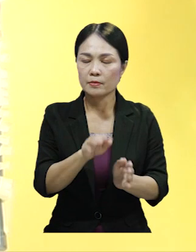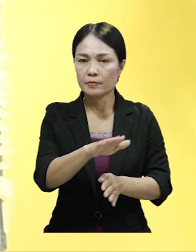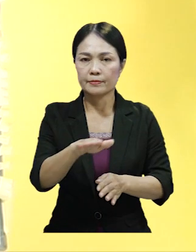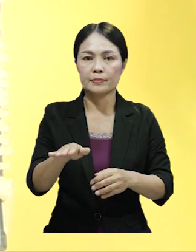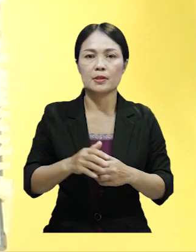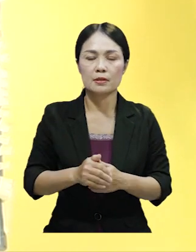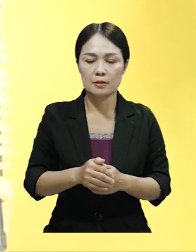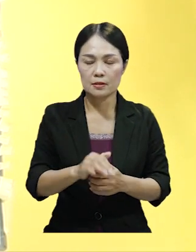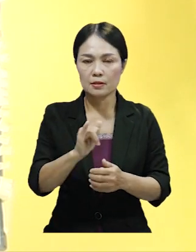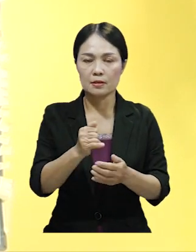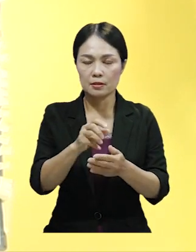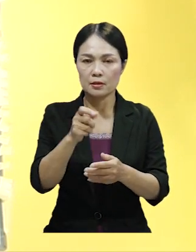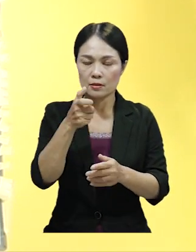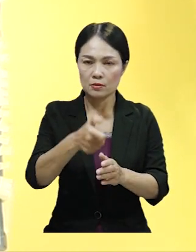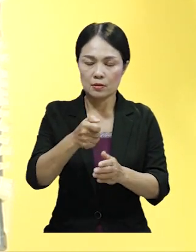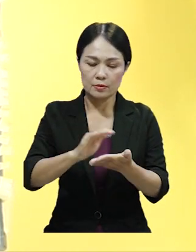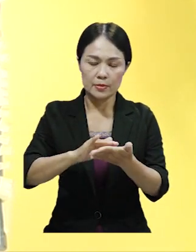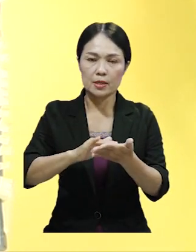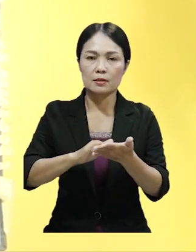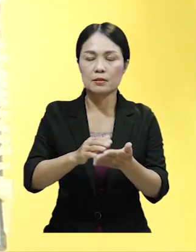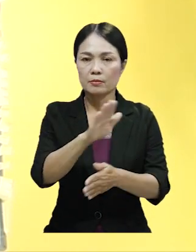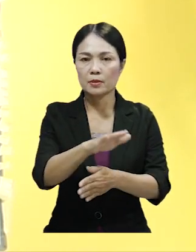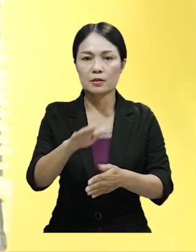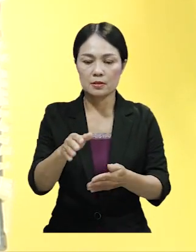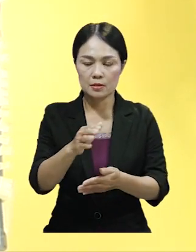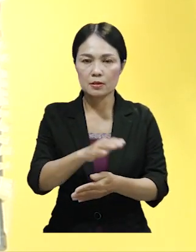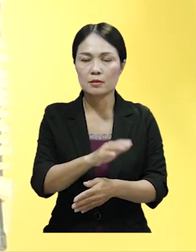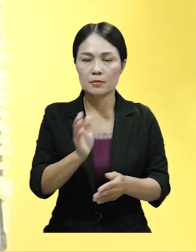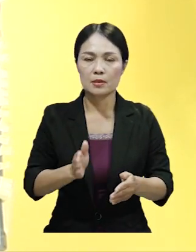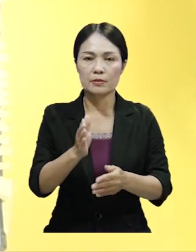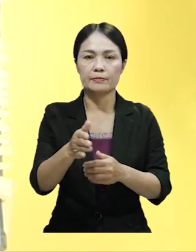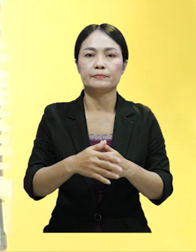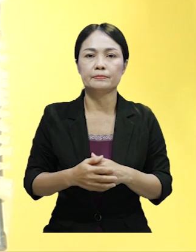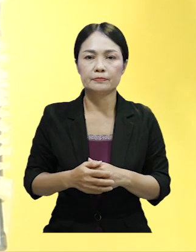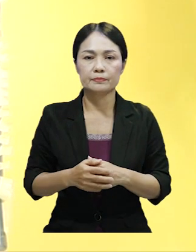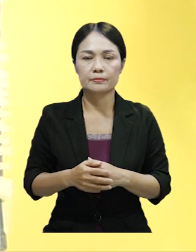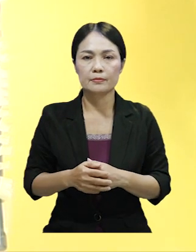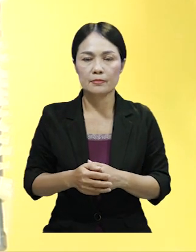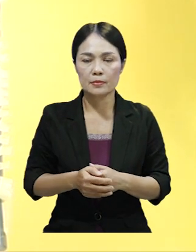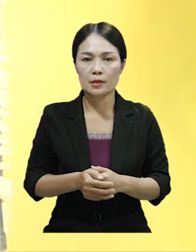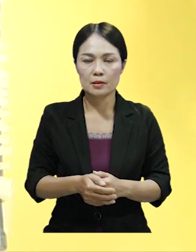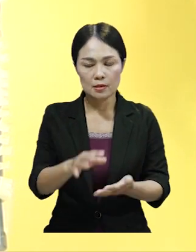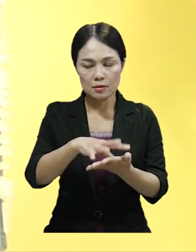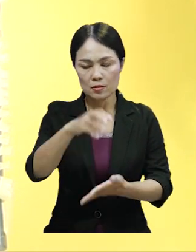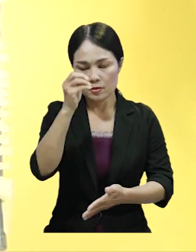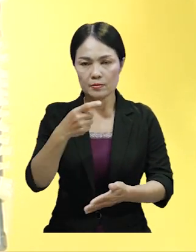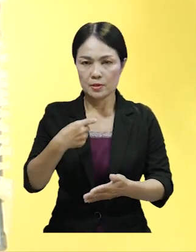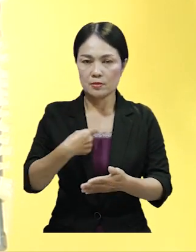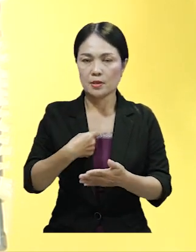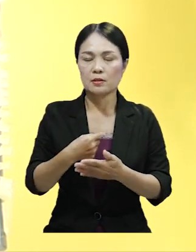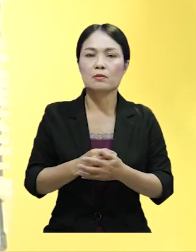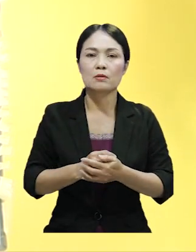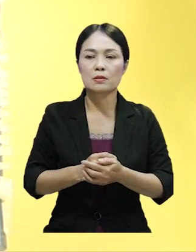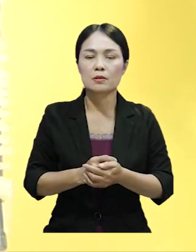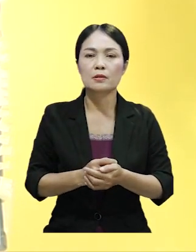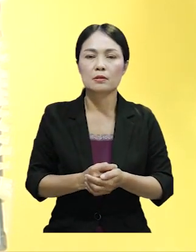នណាជែលអាកុលឬសាប៊ូកូនលាងដៃរបស់កូនឲ្យបានញឹកញាប់បាទដើម្បីរៀនជាមួយលោកគ្រូលោកគ្រូ